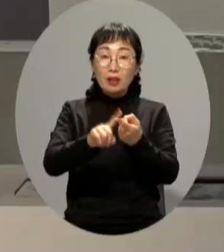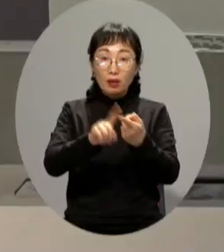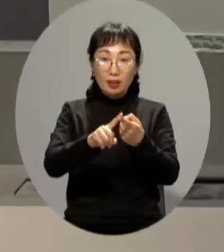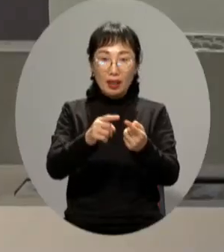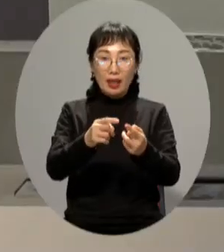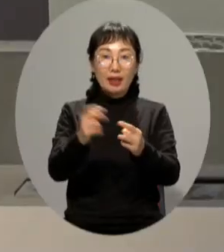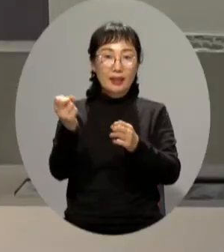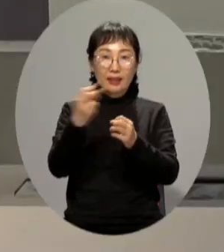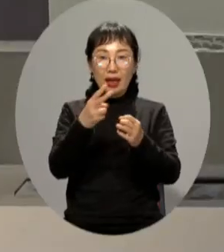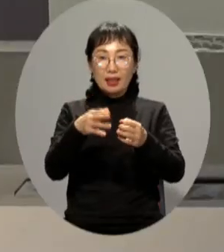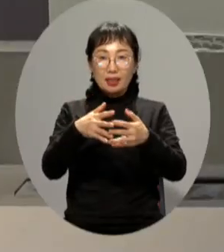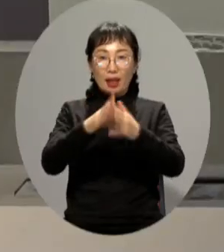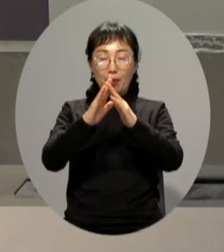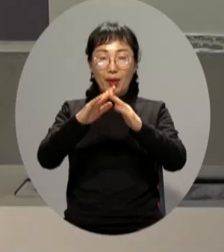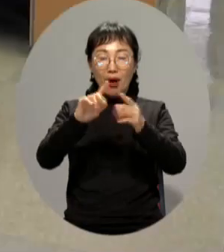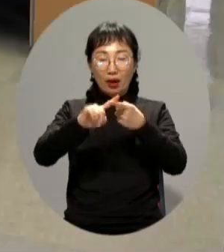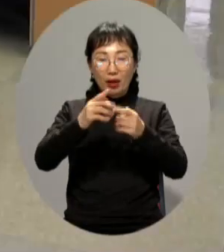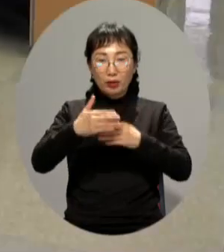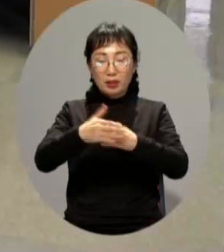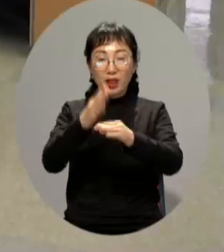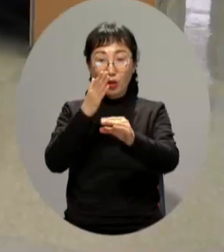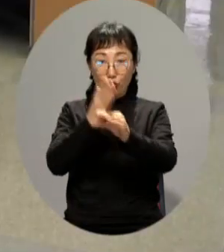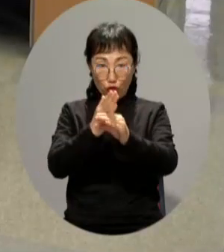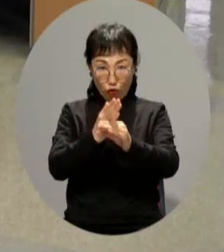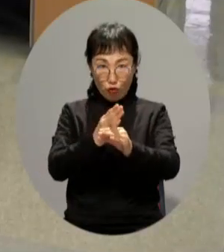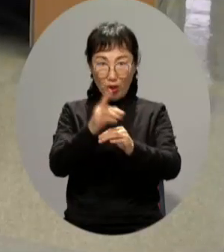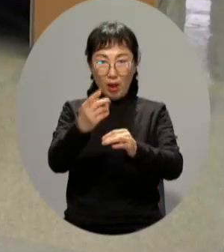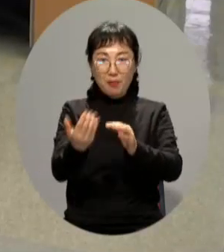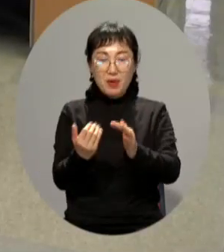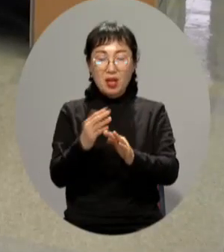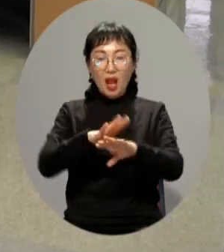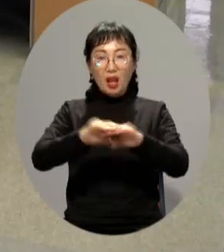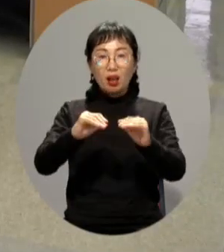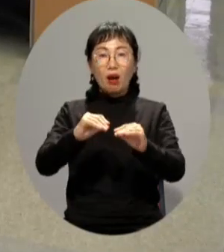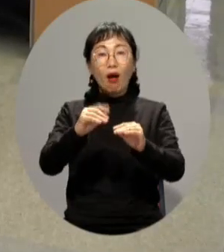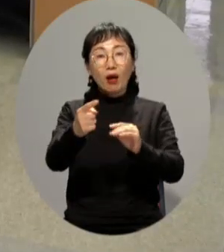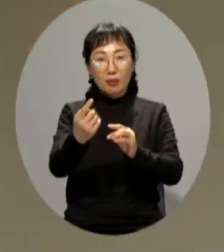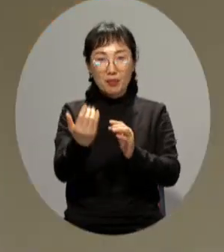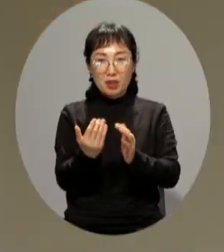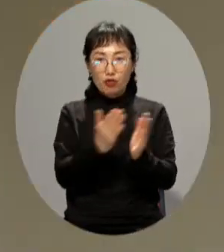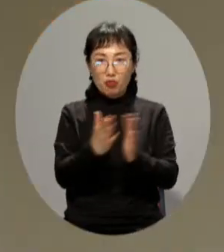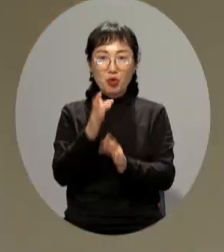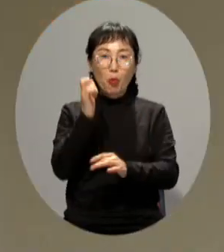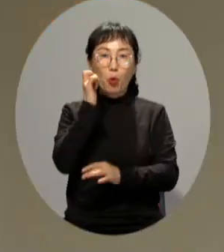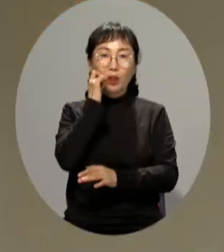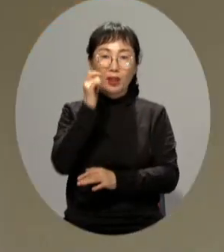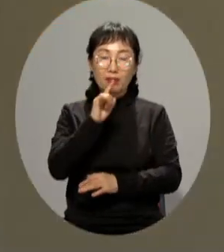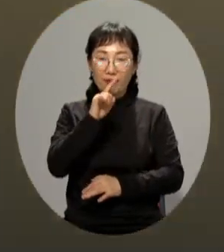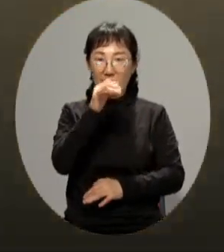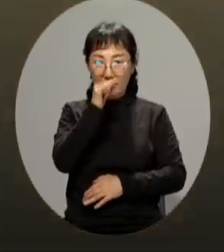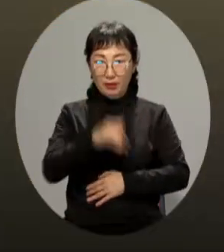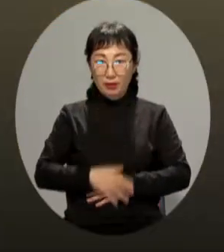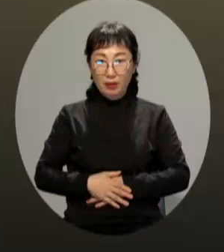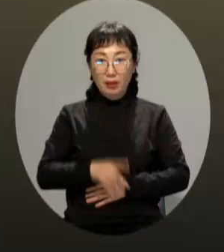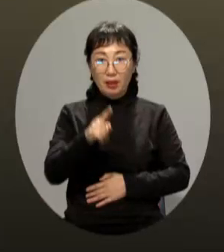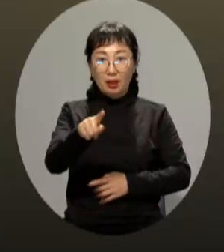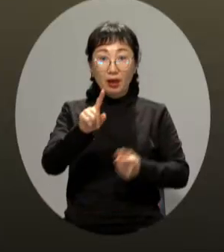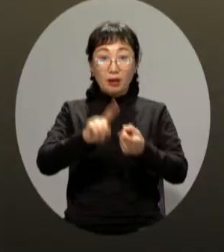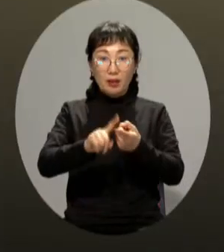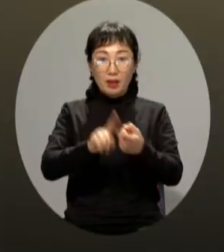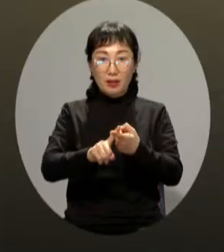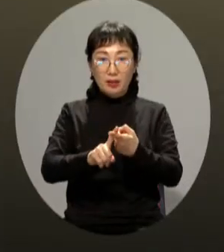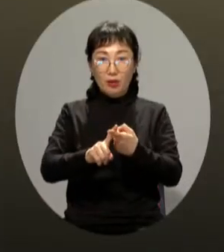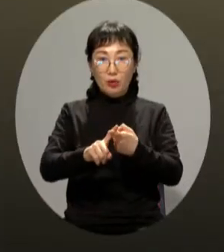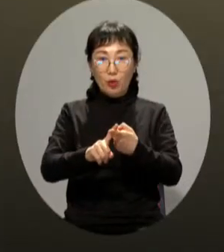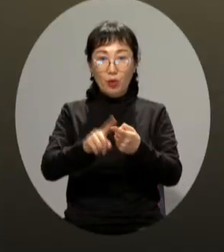보완 등의 절차를 진행하다 보니 투기에 대처하지 못했다는 반응입니다. 토지 계획도 한 6개월 정도 걸렸고요. 그다음에